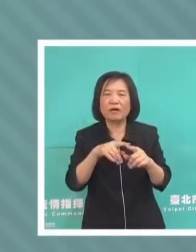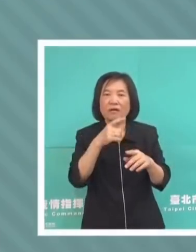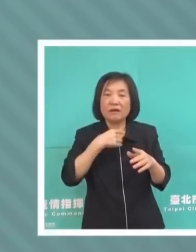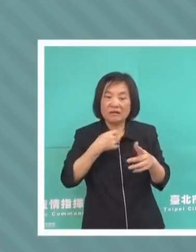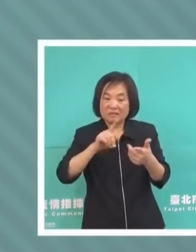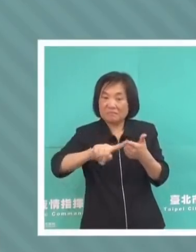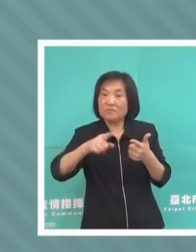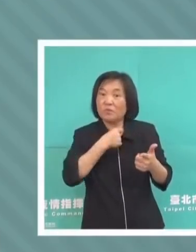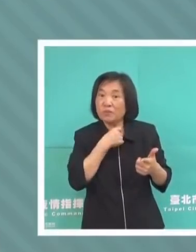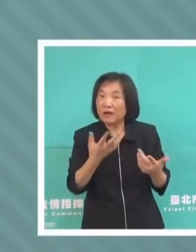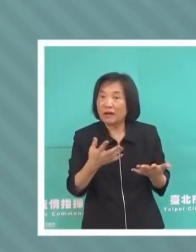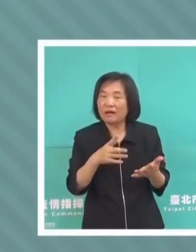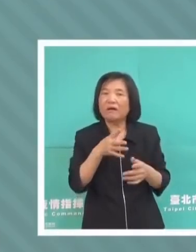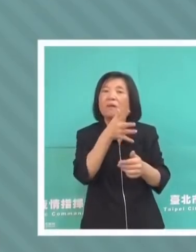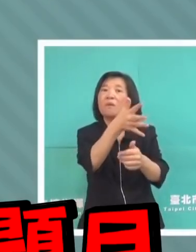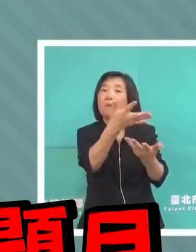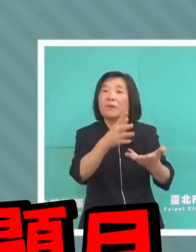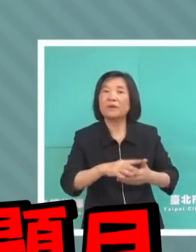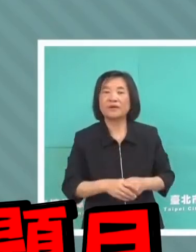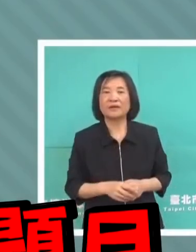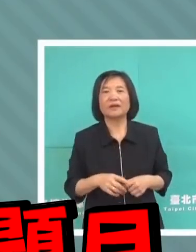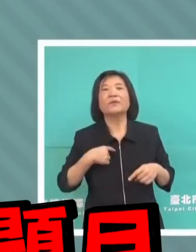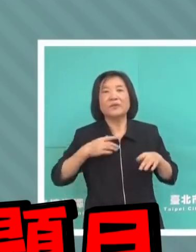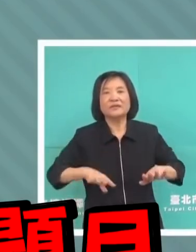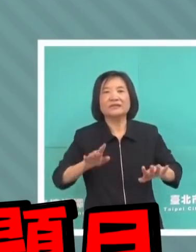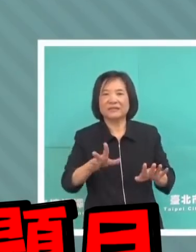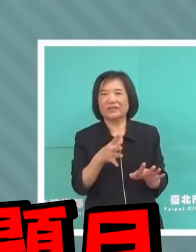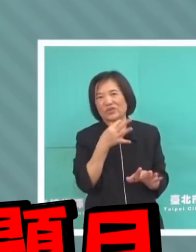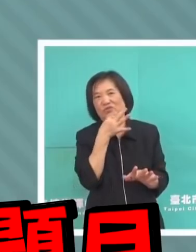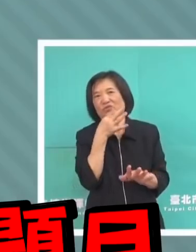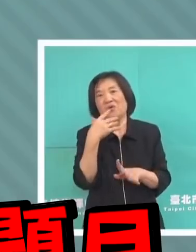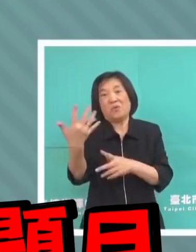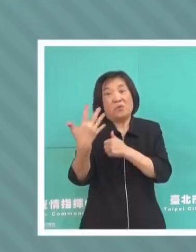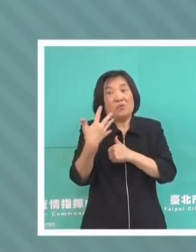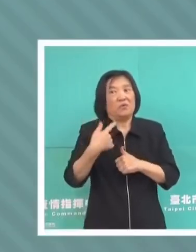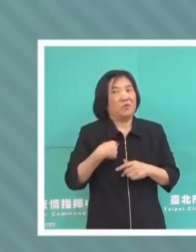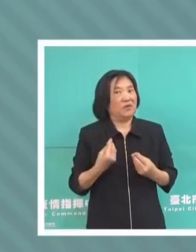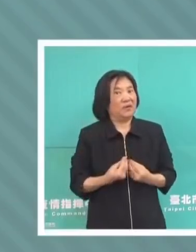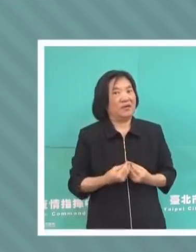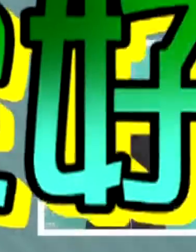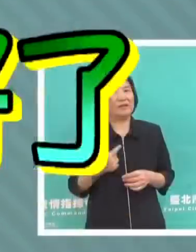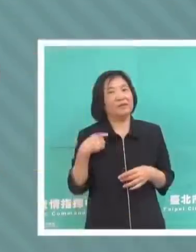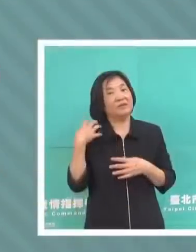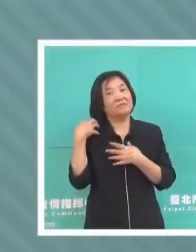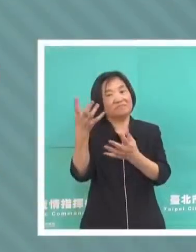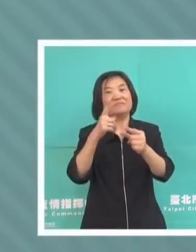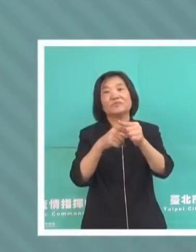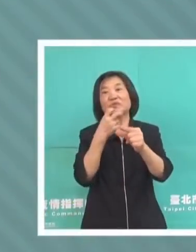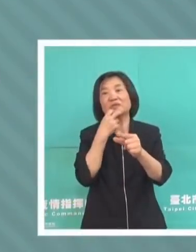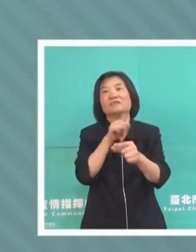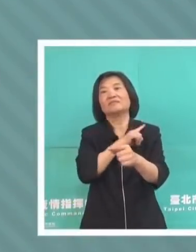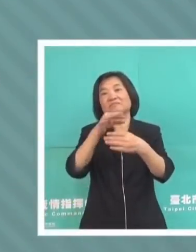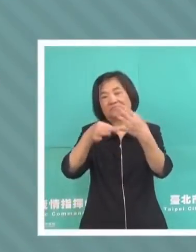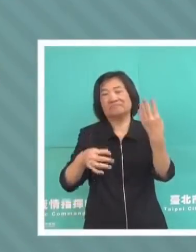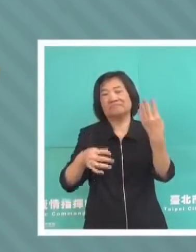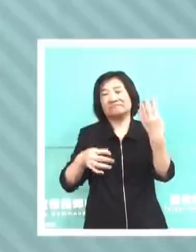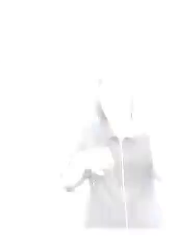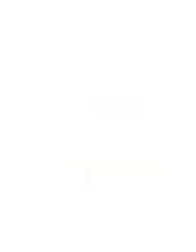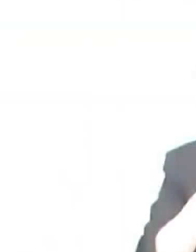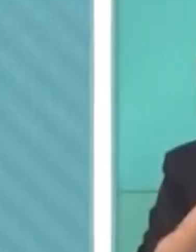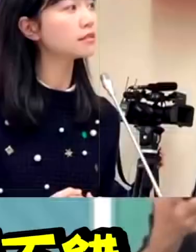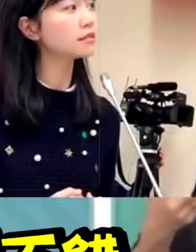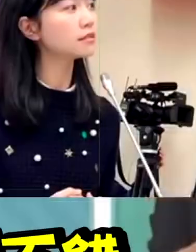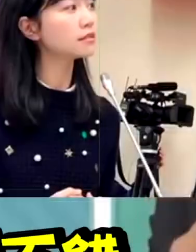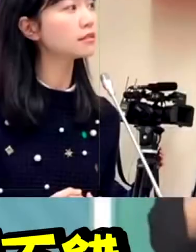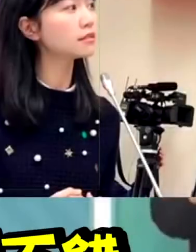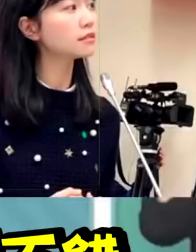像这种题目哦，我也知道这是危险的题目，你知道哈，那就交给中央来规定好了。 其